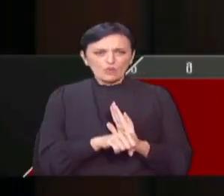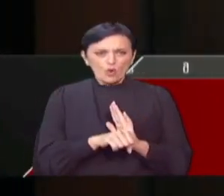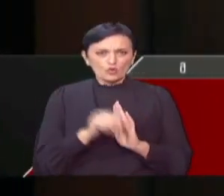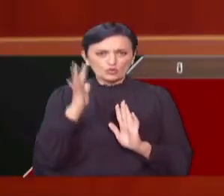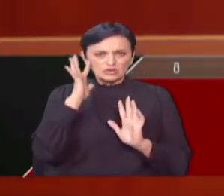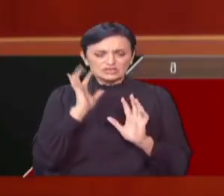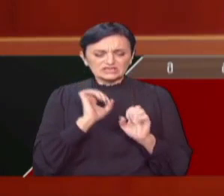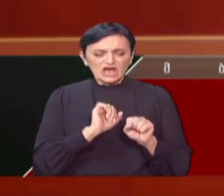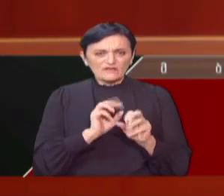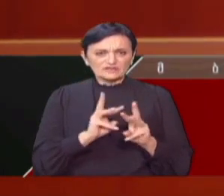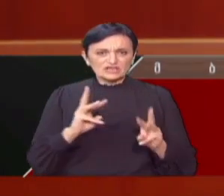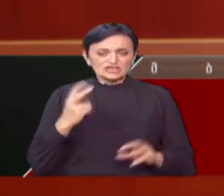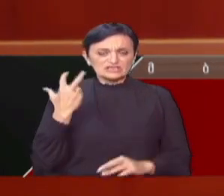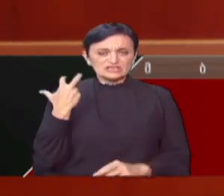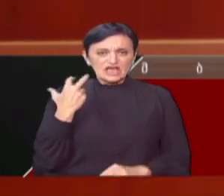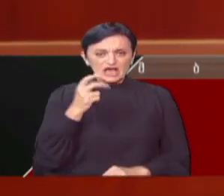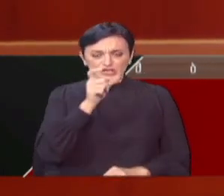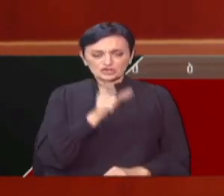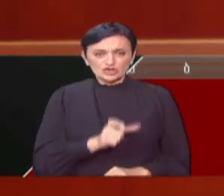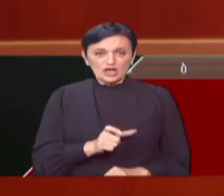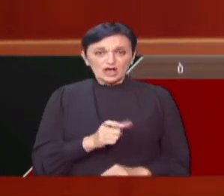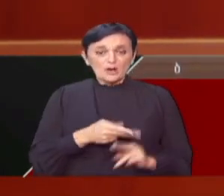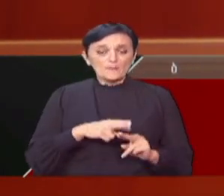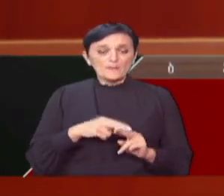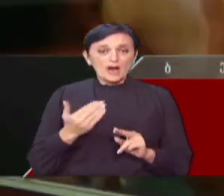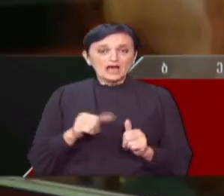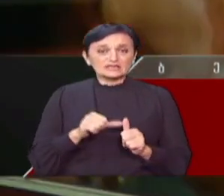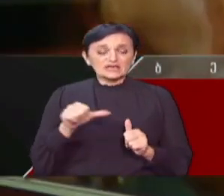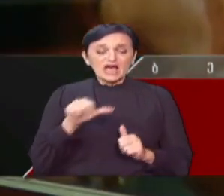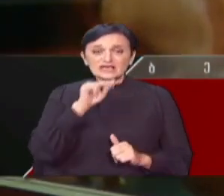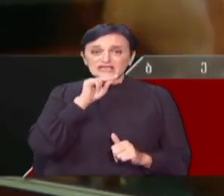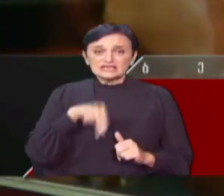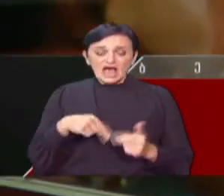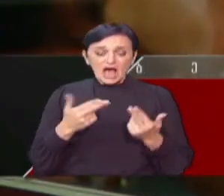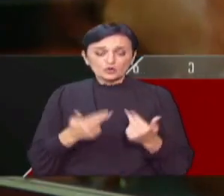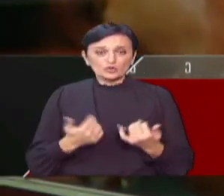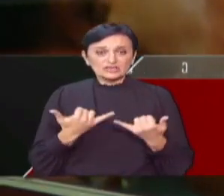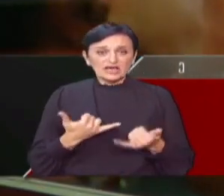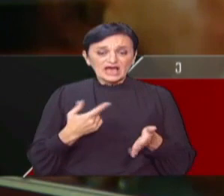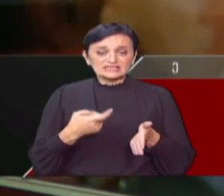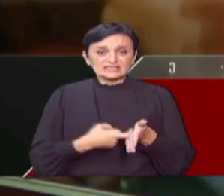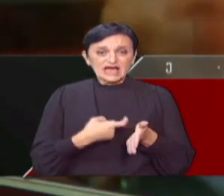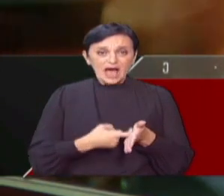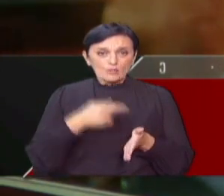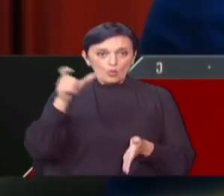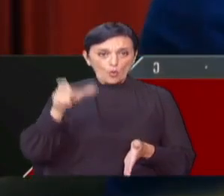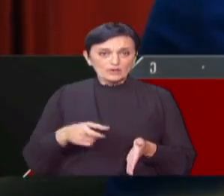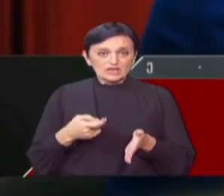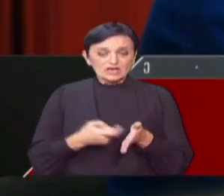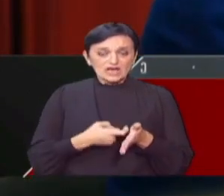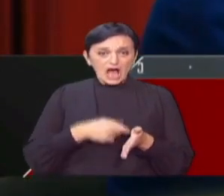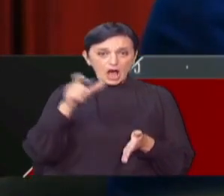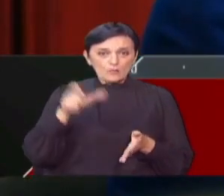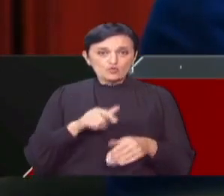tavdacui sa ministros, seržant, mat garda, danesauli iară, dres, gamom ziebel, ma gamom ziebel, sa da,